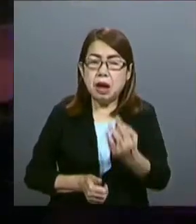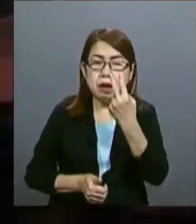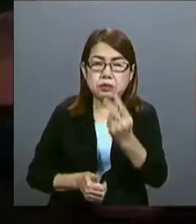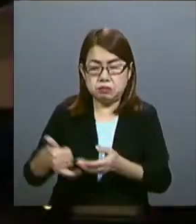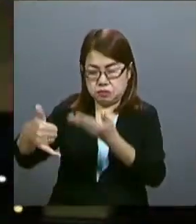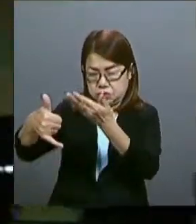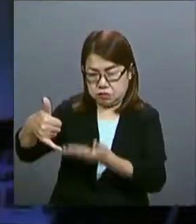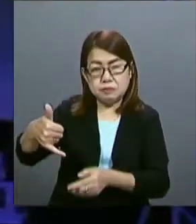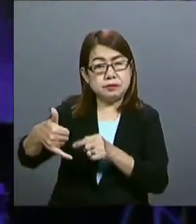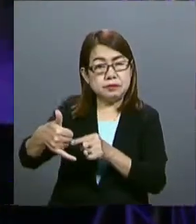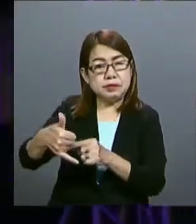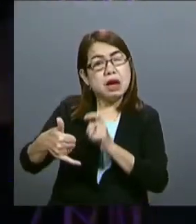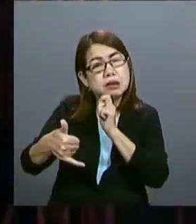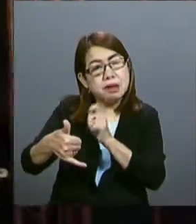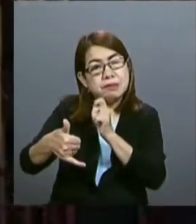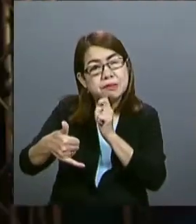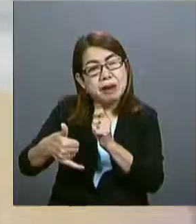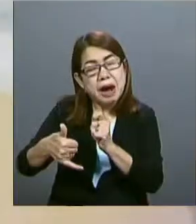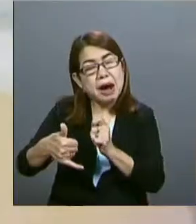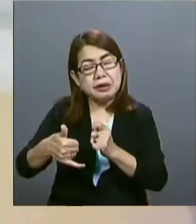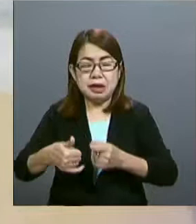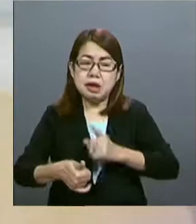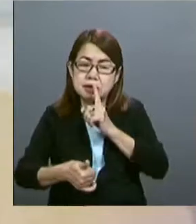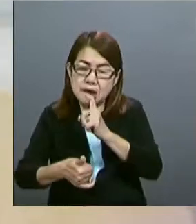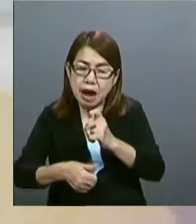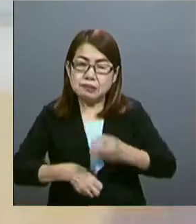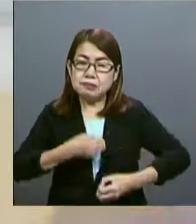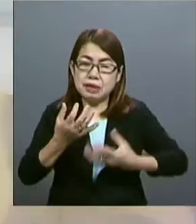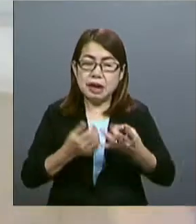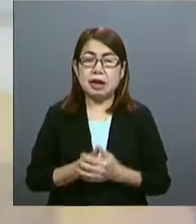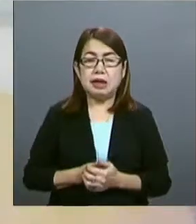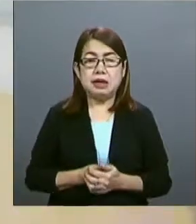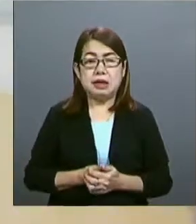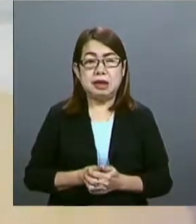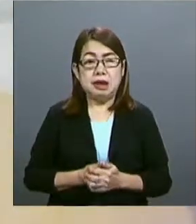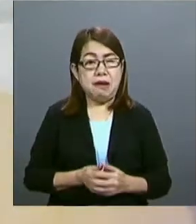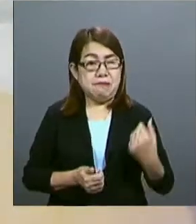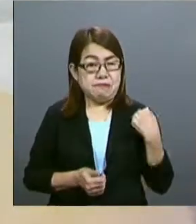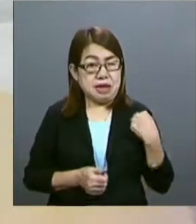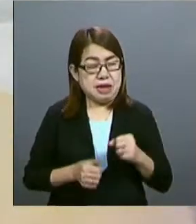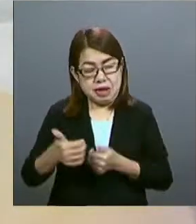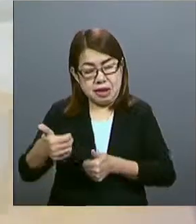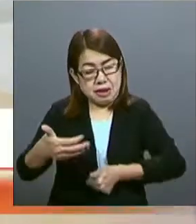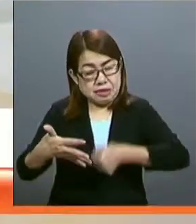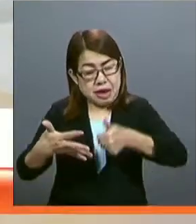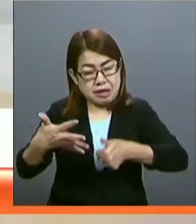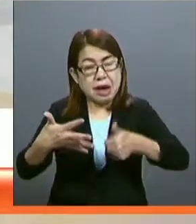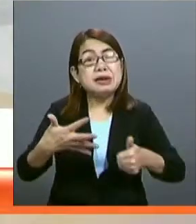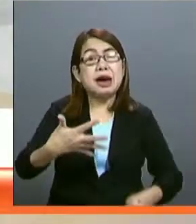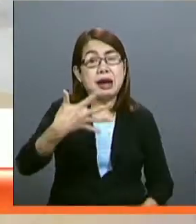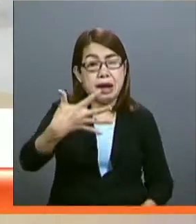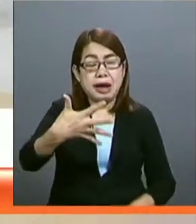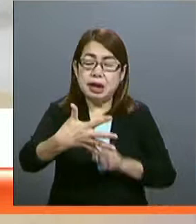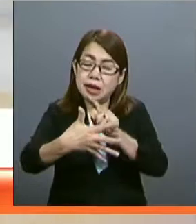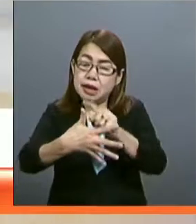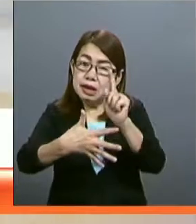พและทักษะต่างๆของผู้ที่เข้าประกวด เกณฑ์ในการตัดสินทั้งหมด5ด้านด้วยกันนะคะด้านแรกก็คือเรื่องของ